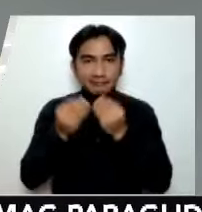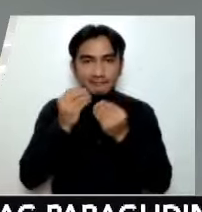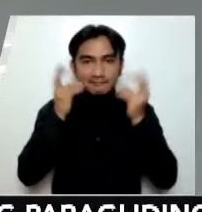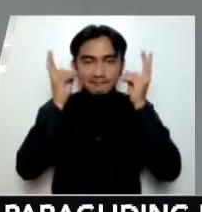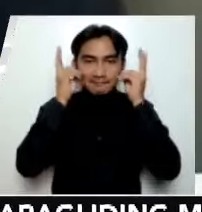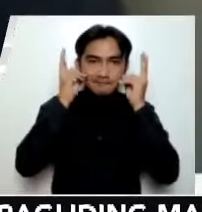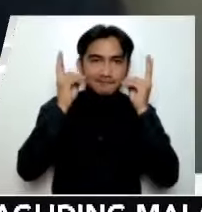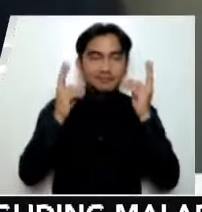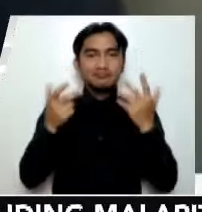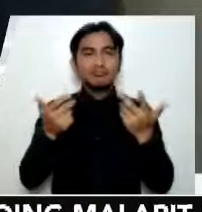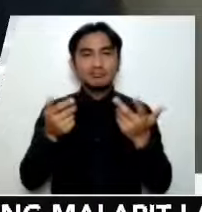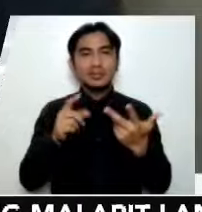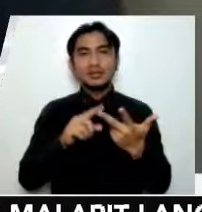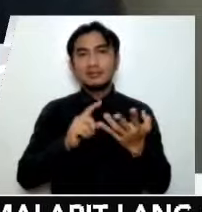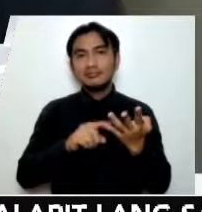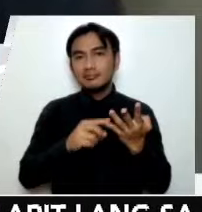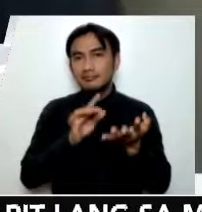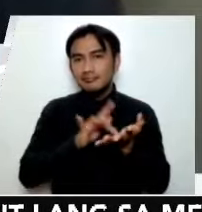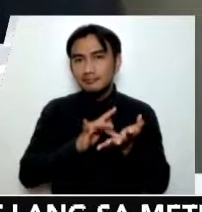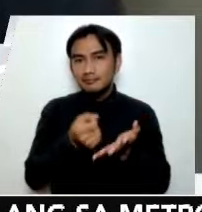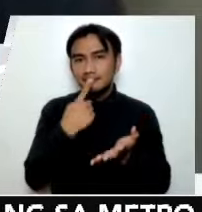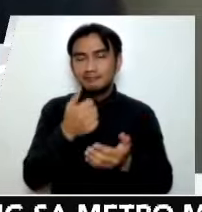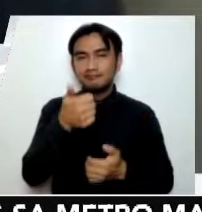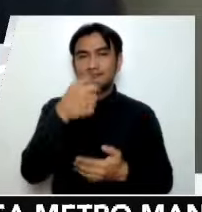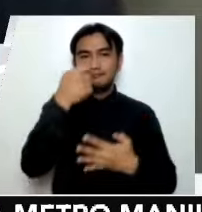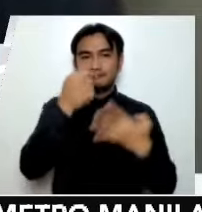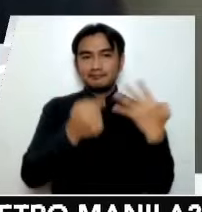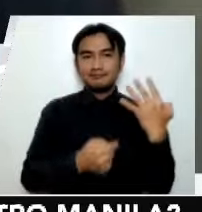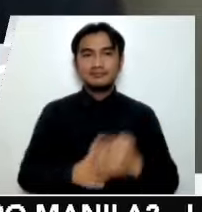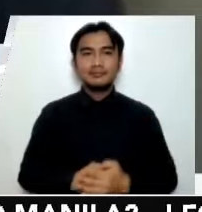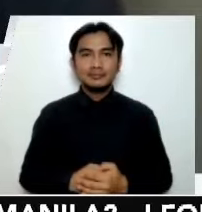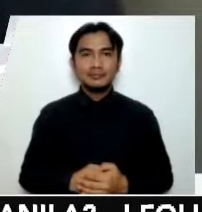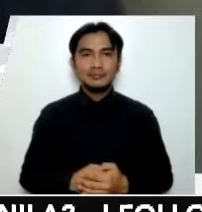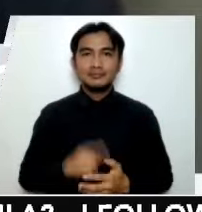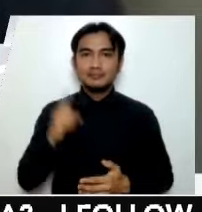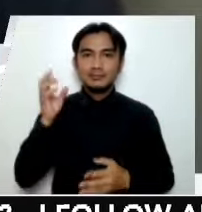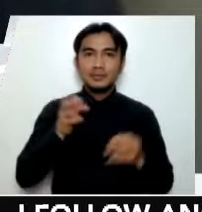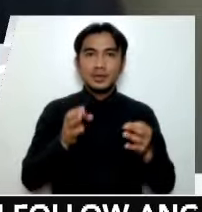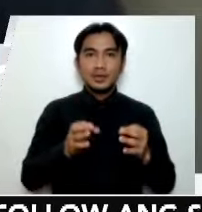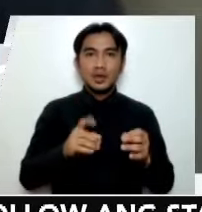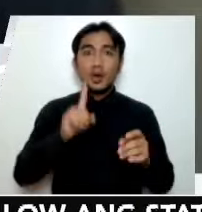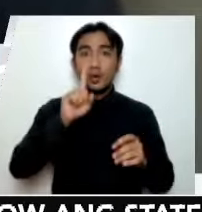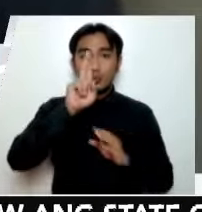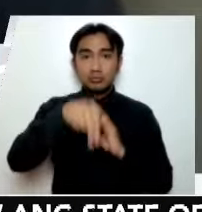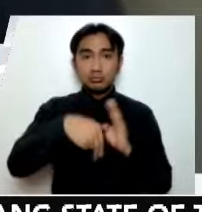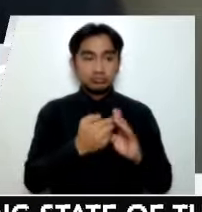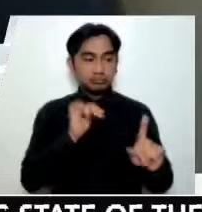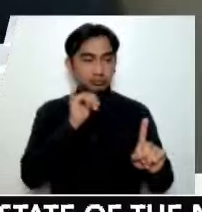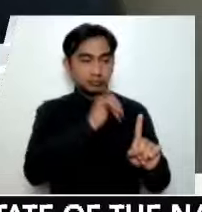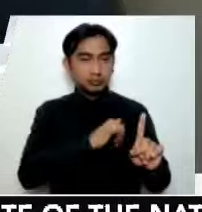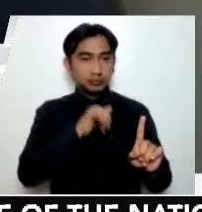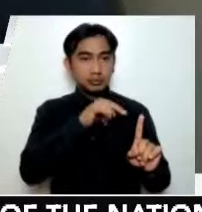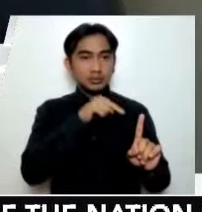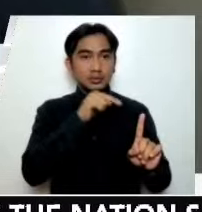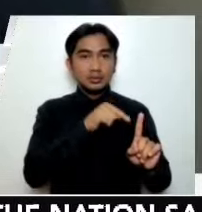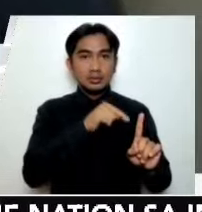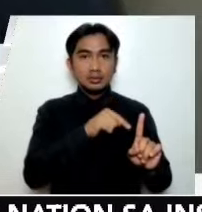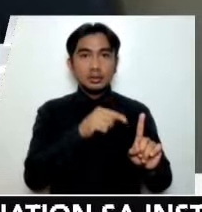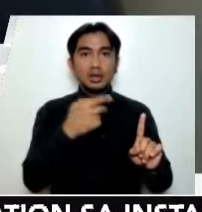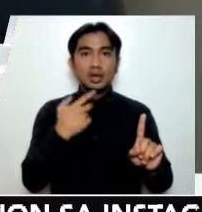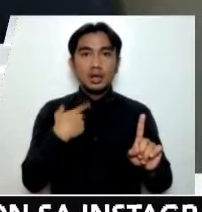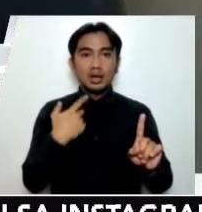ang mga gamot even an hour of exposure no isang oras ka lang mainitan could give you a 1.5 times